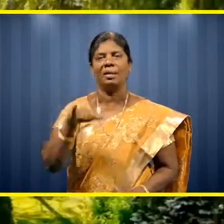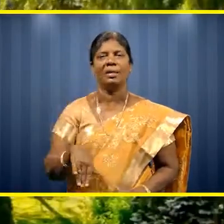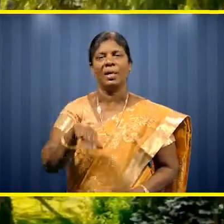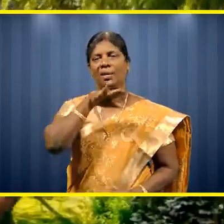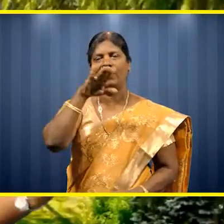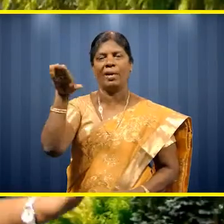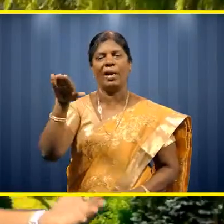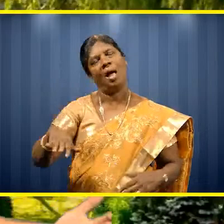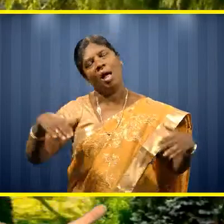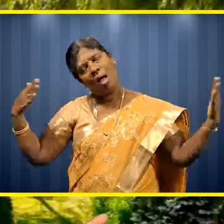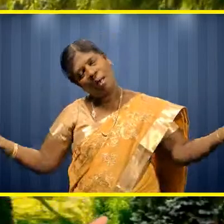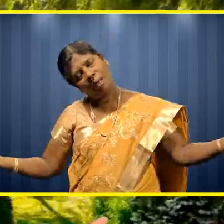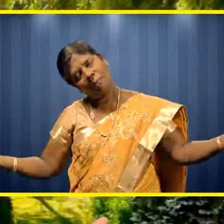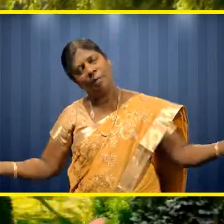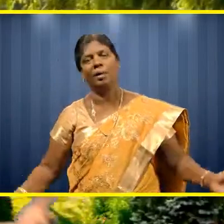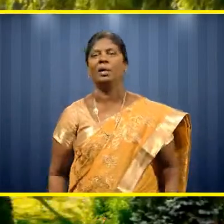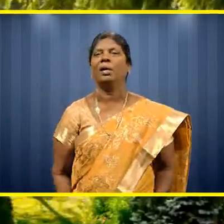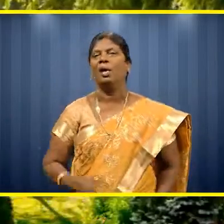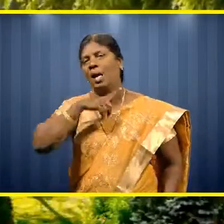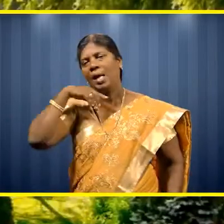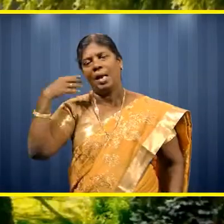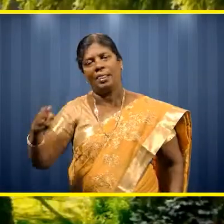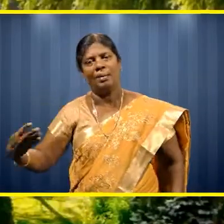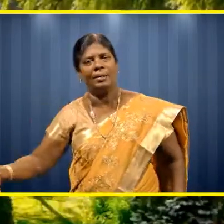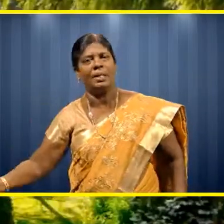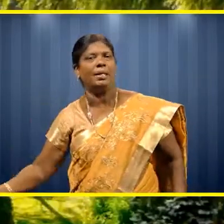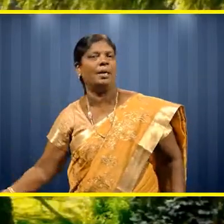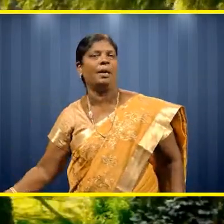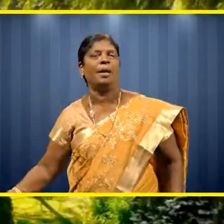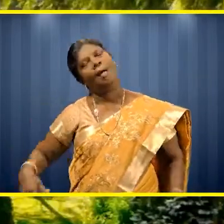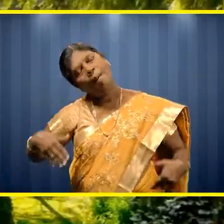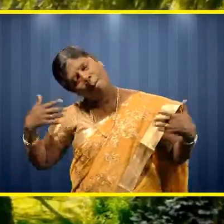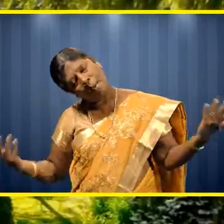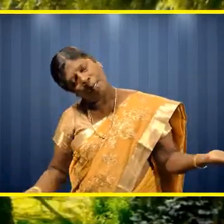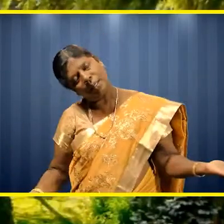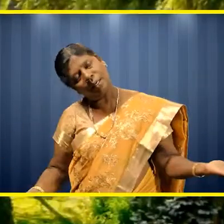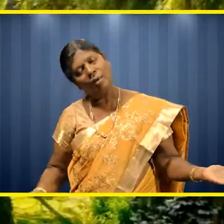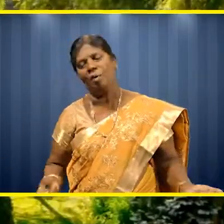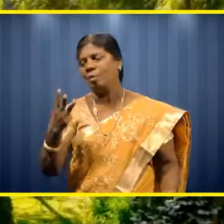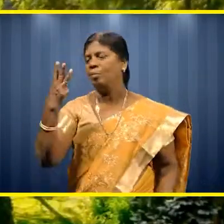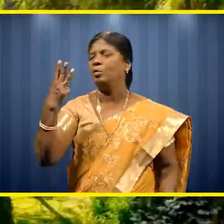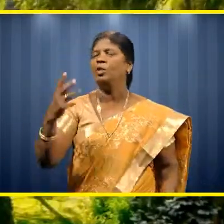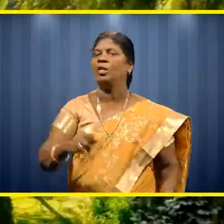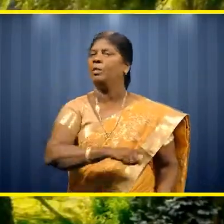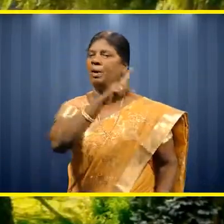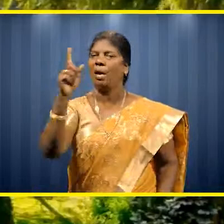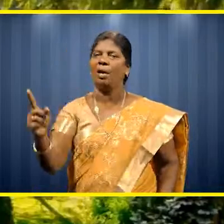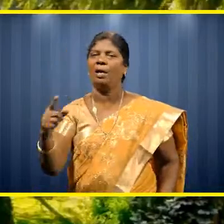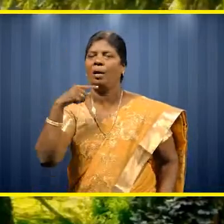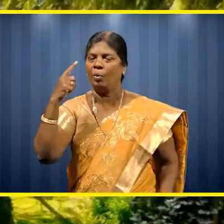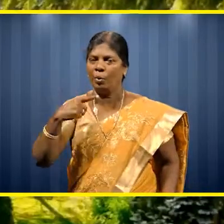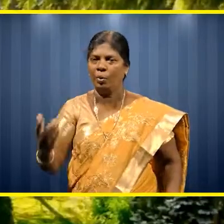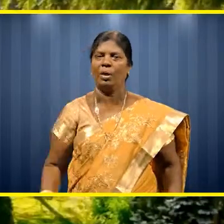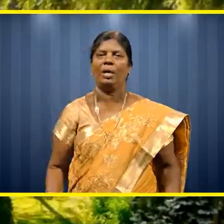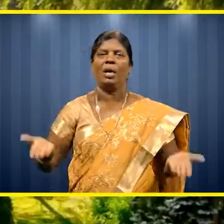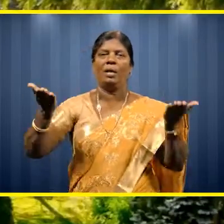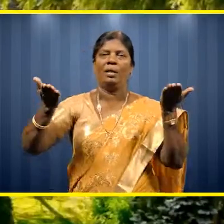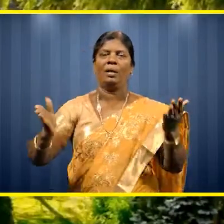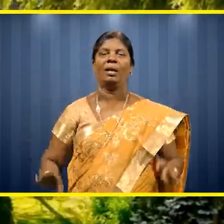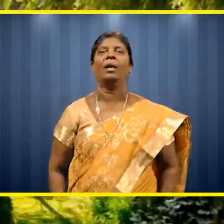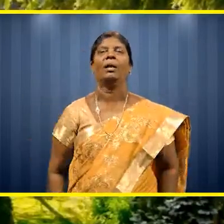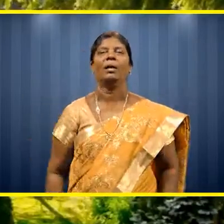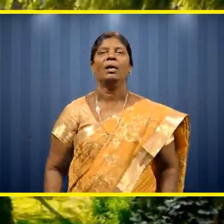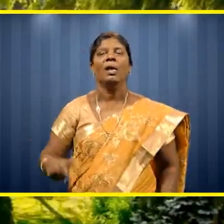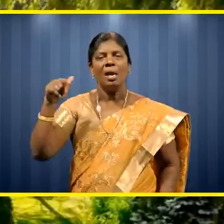எனக்காக சிலுவையில் அறையப்பட்டு இரத்தம் சிந்தி மரித்து 3